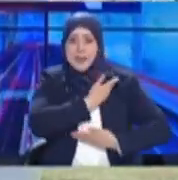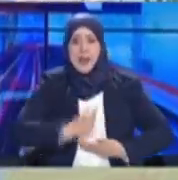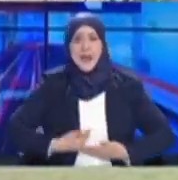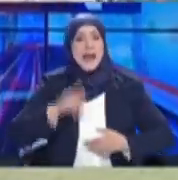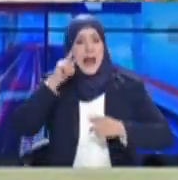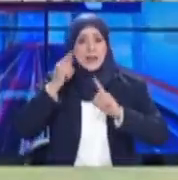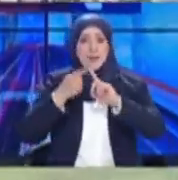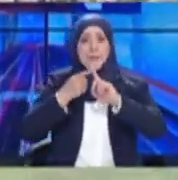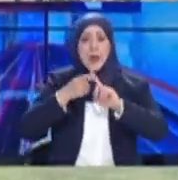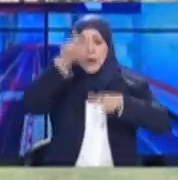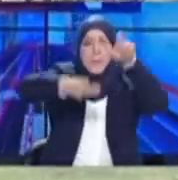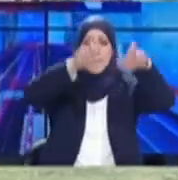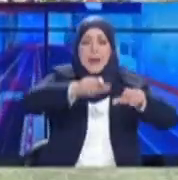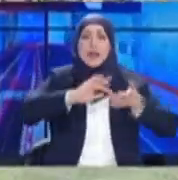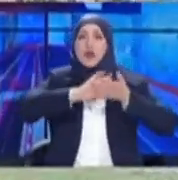لابد من